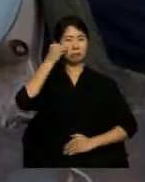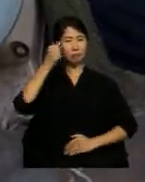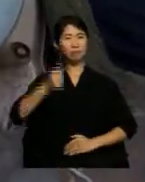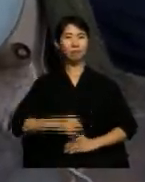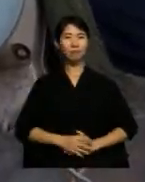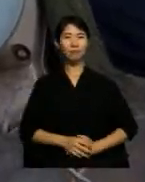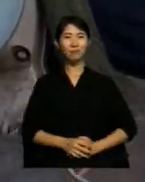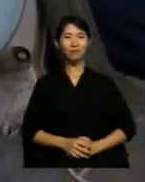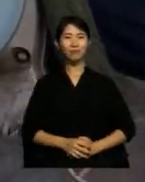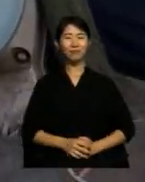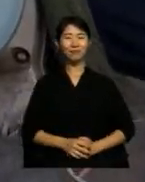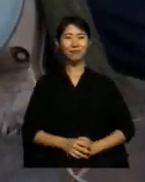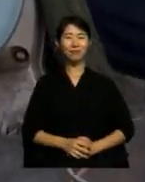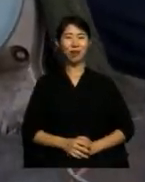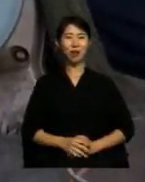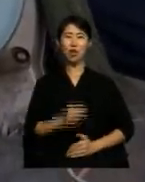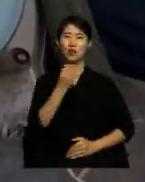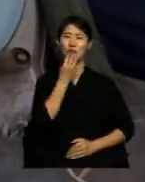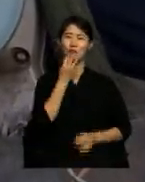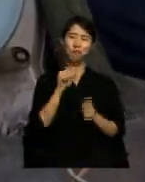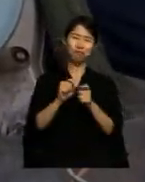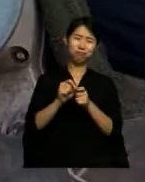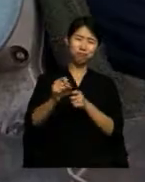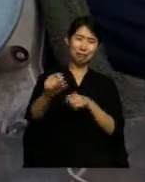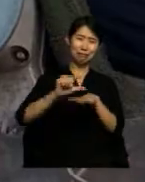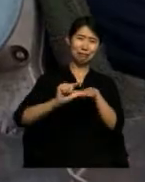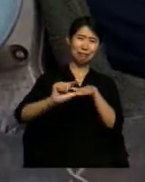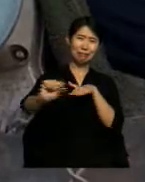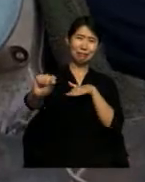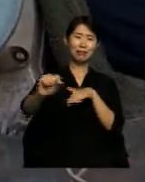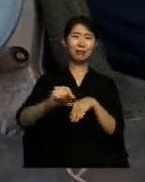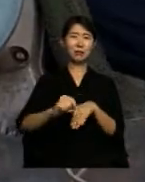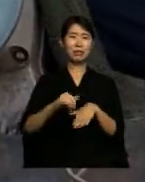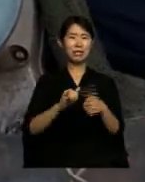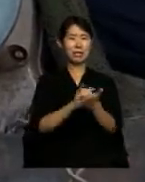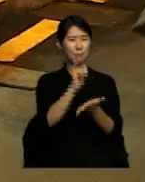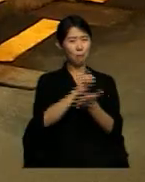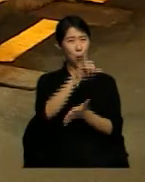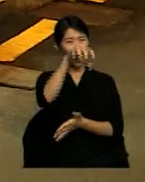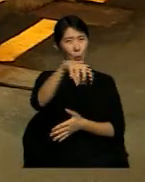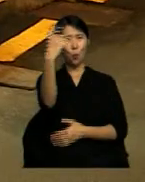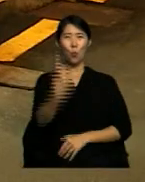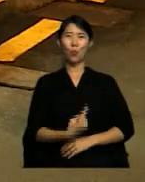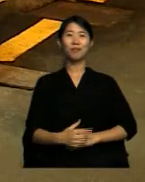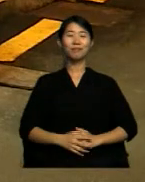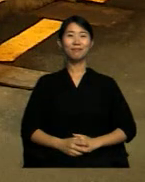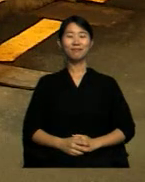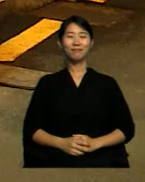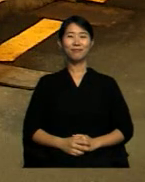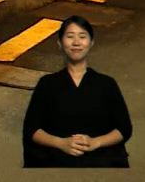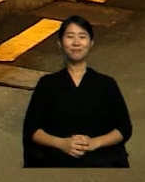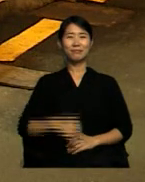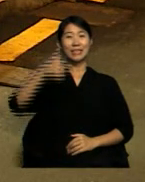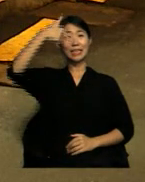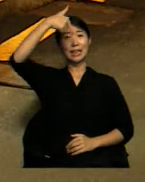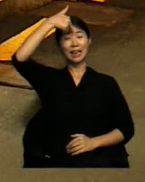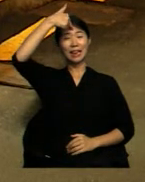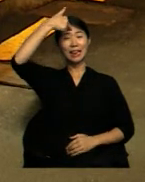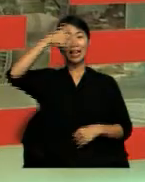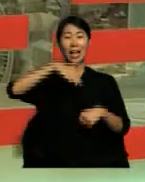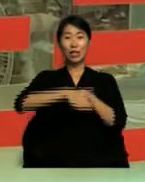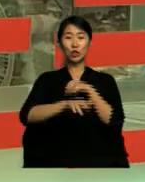서울서도 와요. 저 마포에, 김포에서도 오고. 옛날 방식을 고수하는